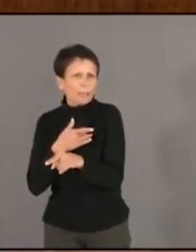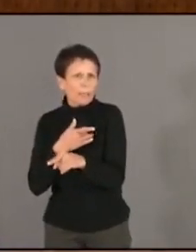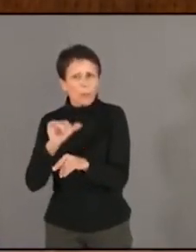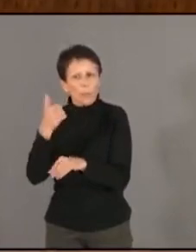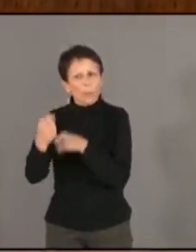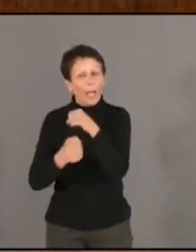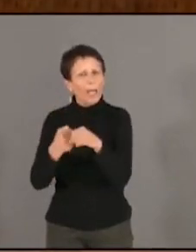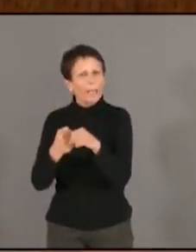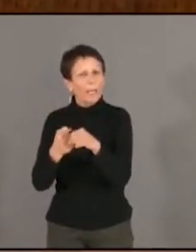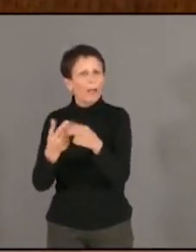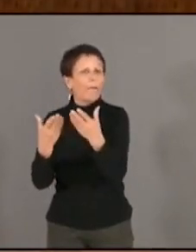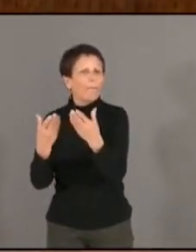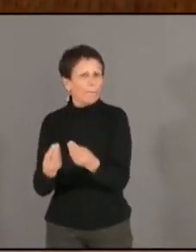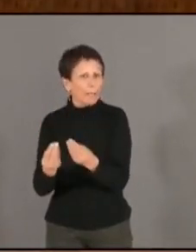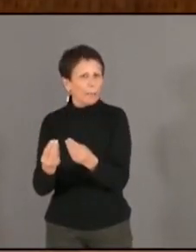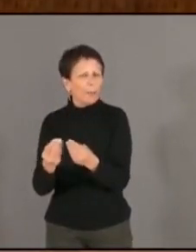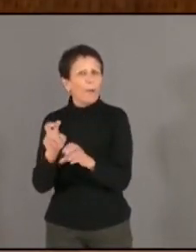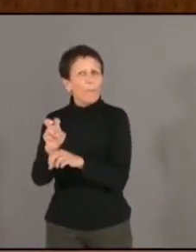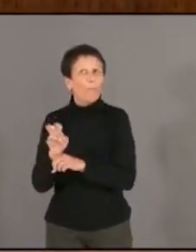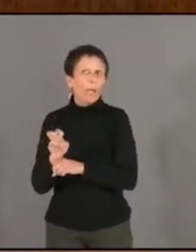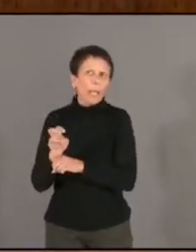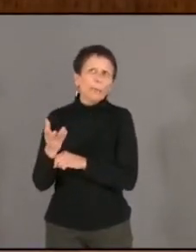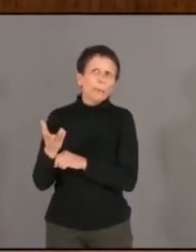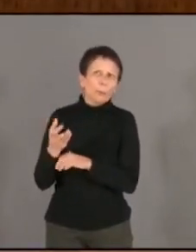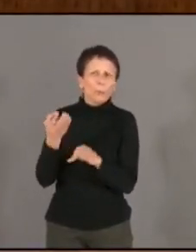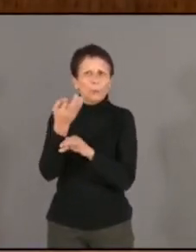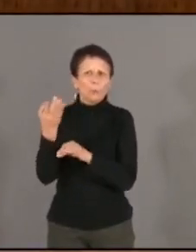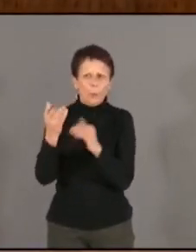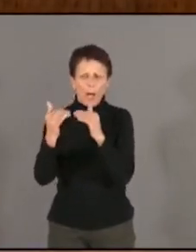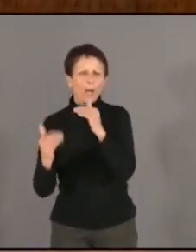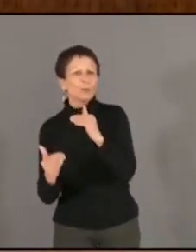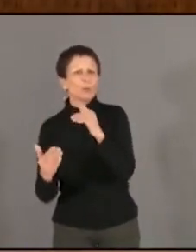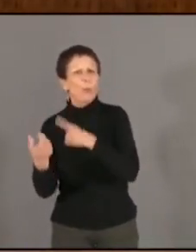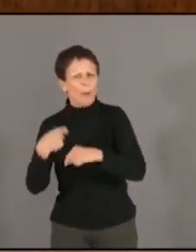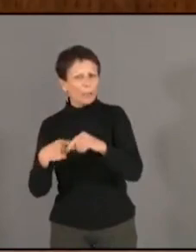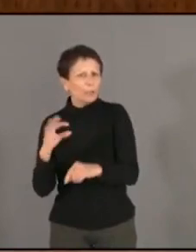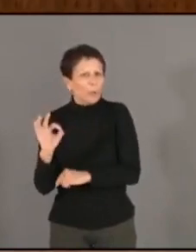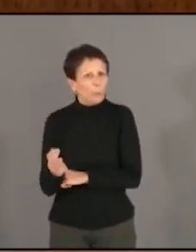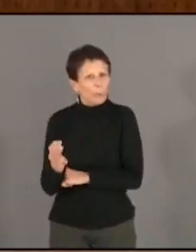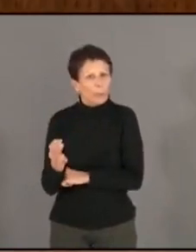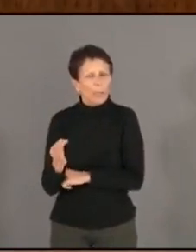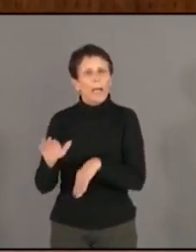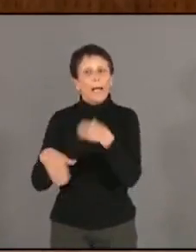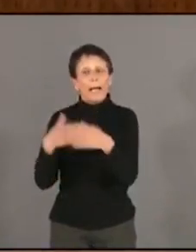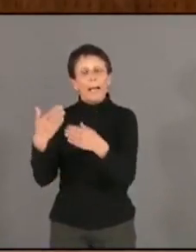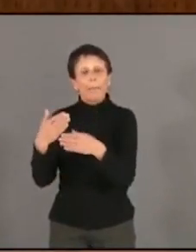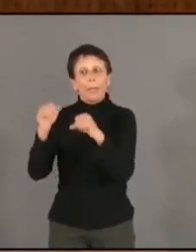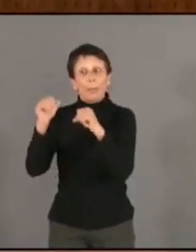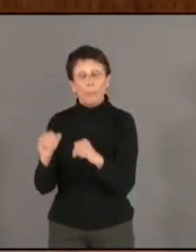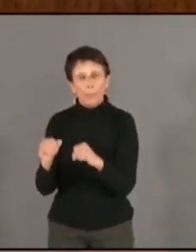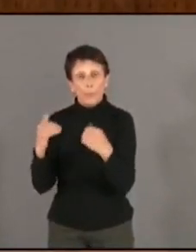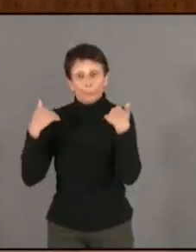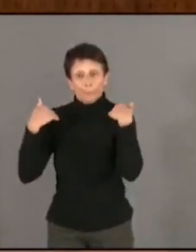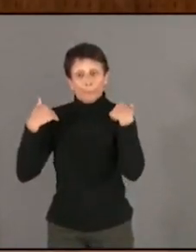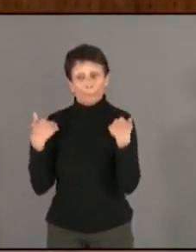premières années, le taux du prêt est en dessous du marché, l'emprunteur peut supporter des